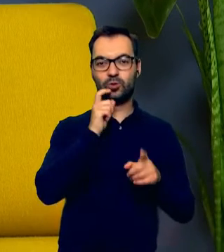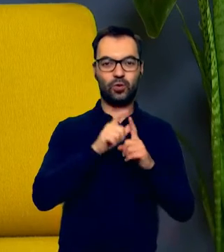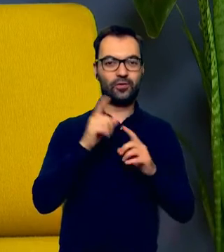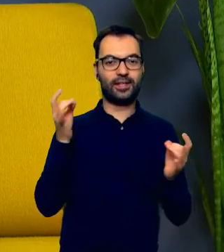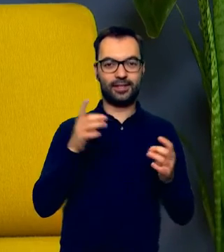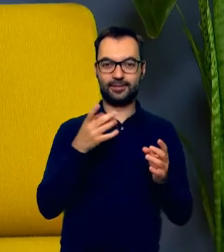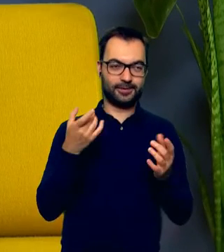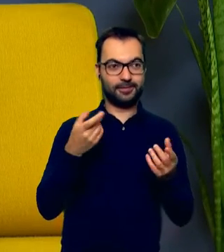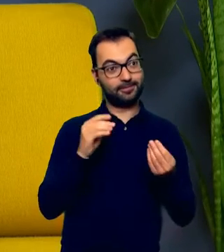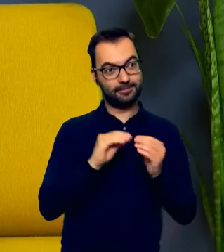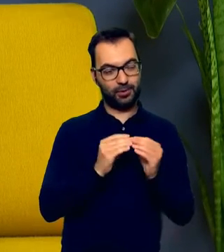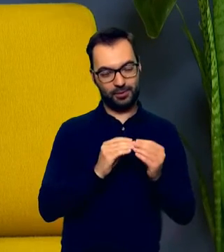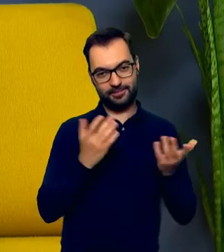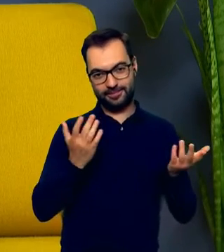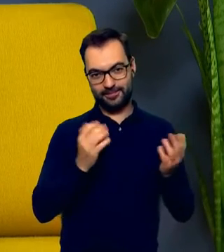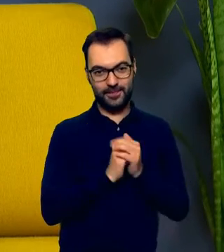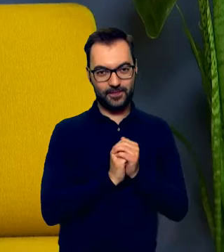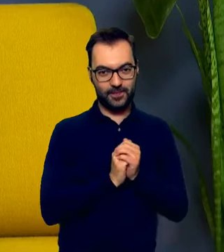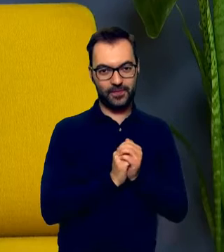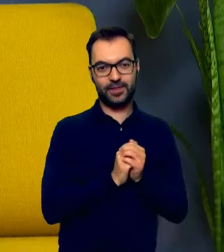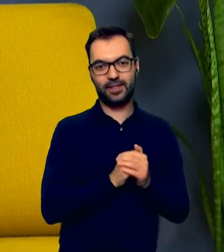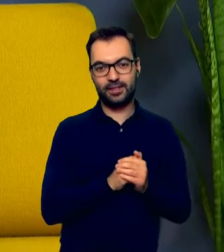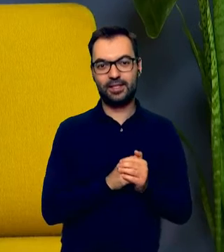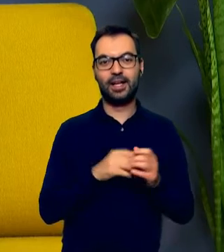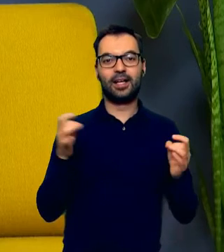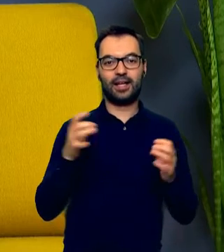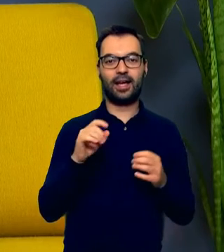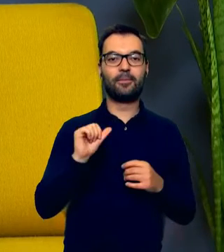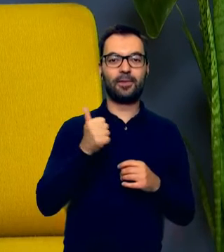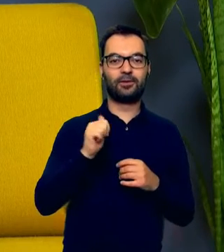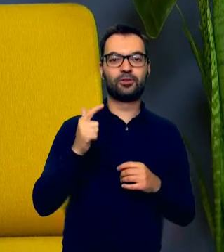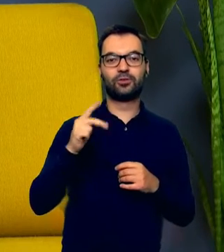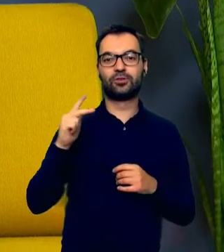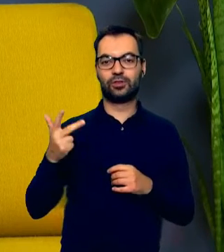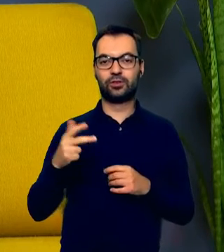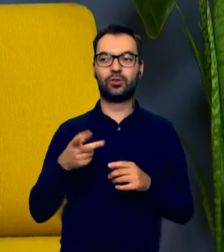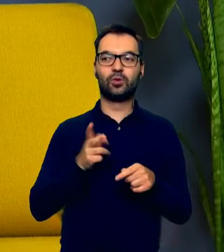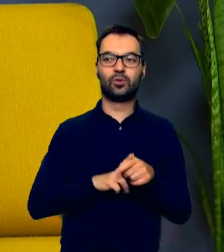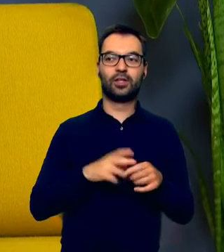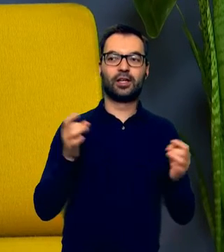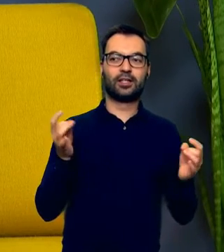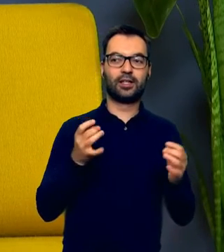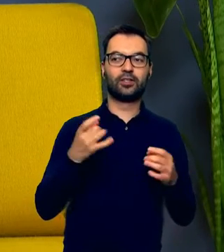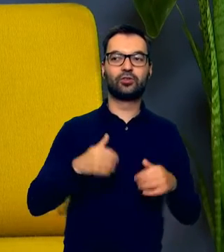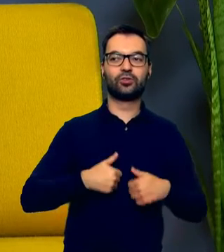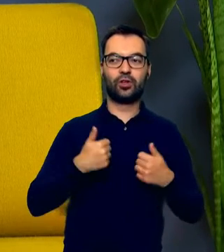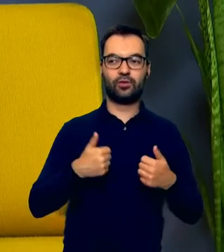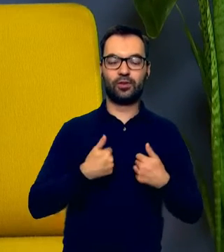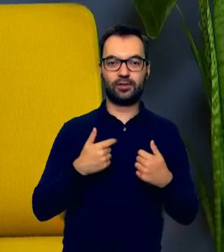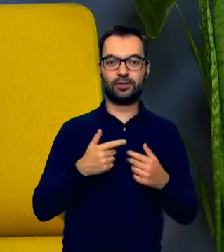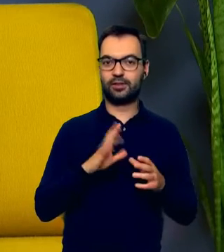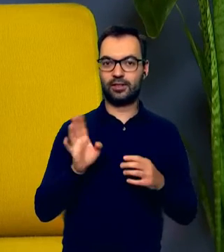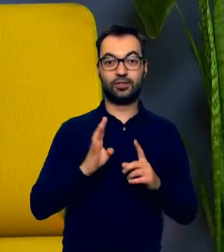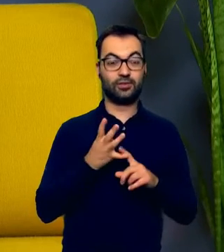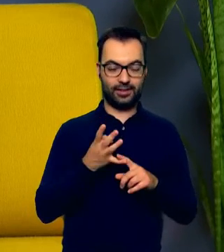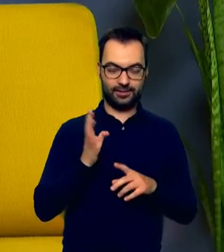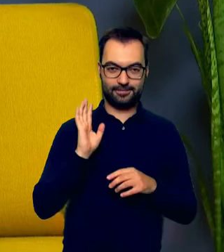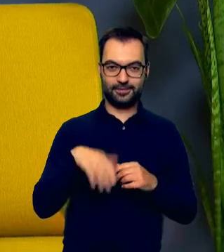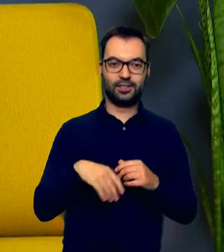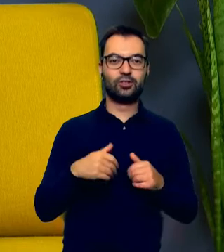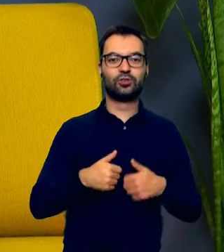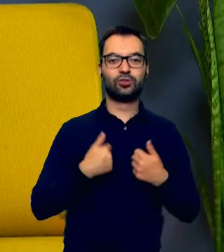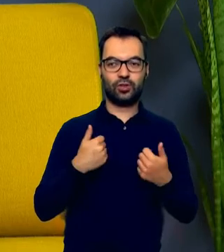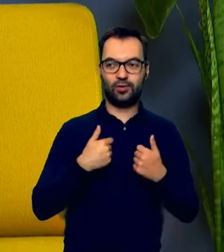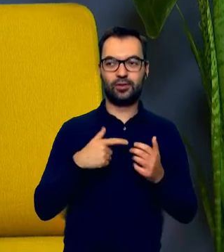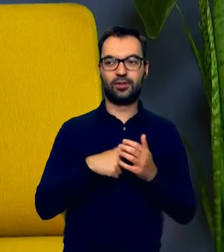słowne po prostu być problemem. Gra pierwsza, gra druga, gra trzecia. Która z tych gier zdrowotnych, bo nie, nawet czwarta jest.